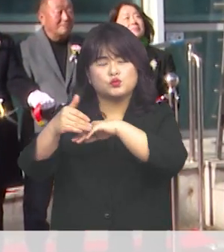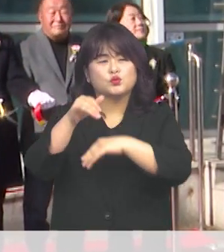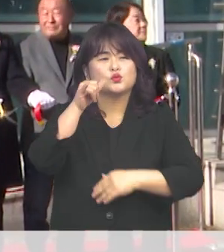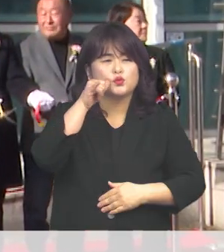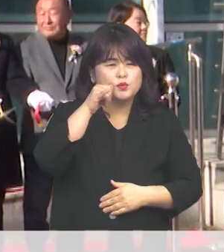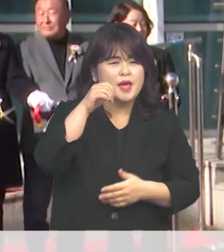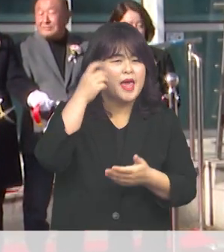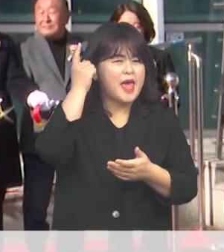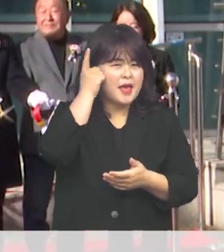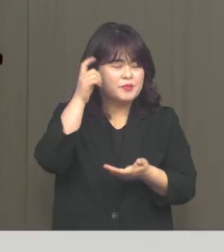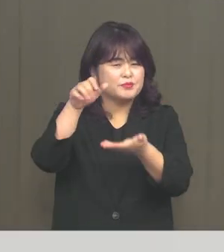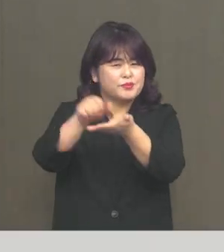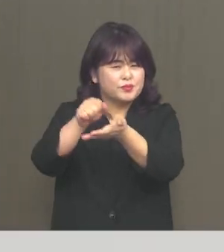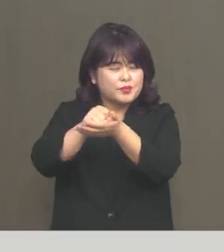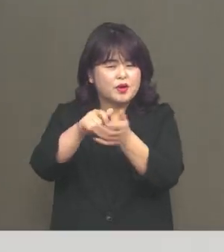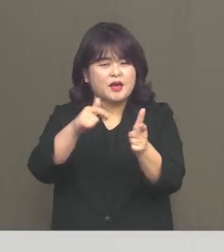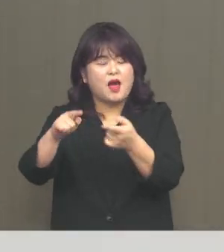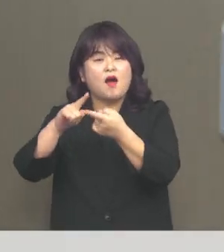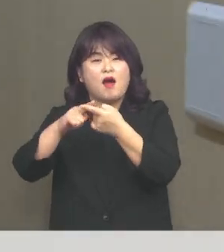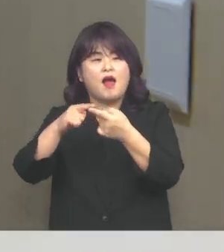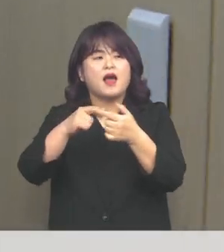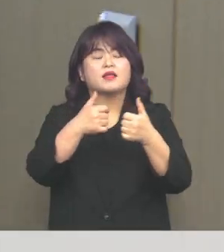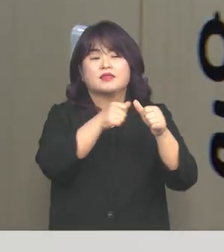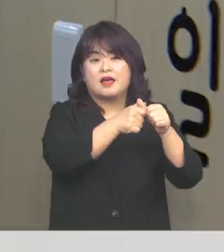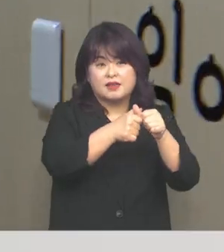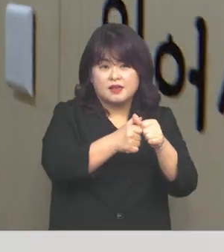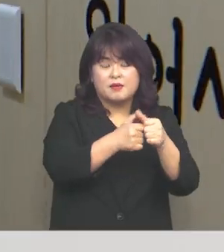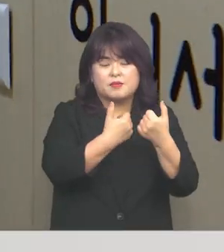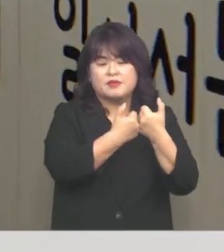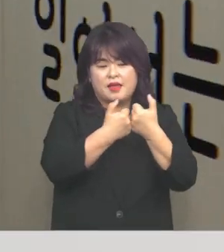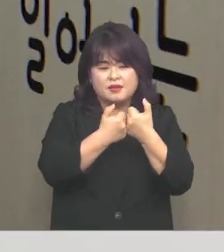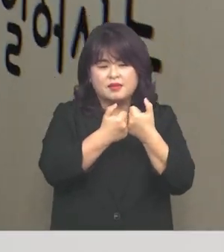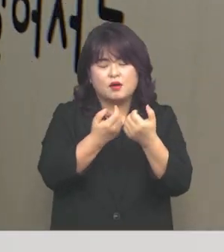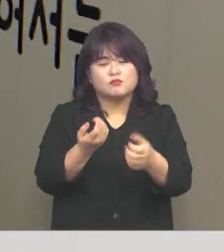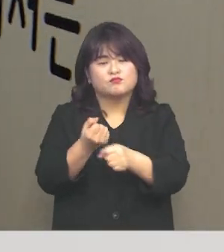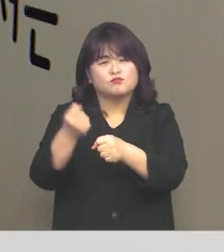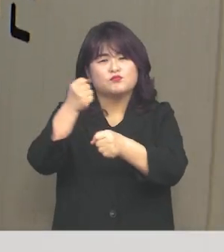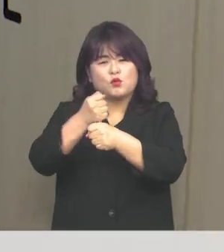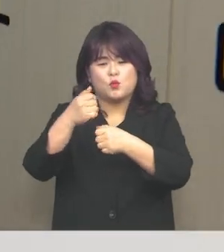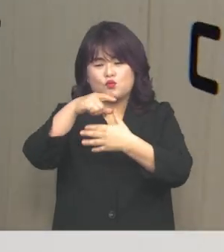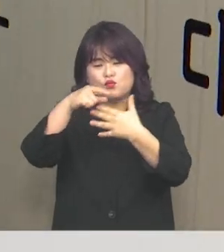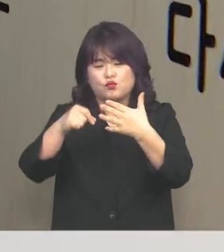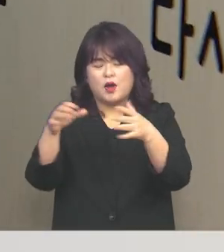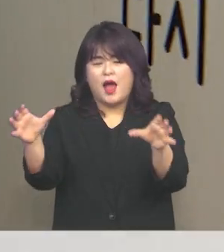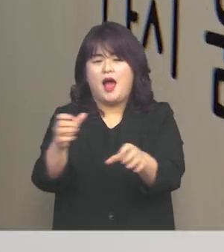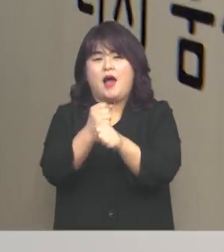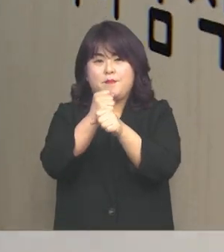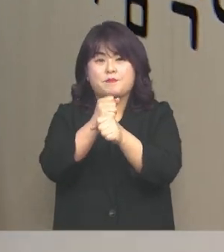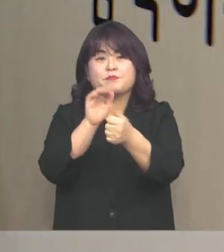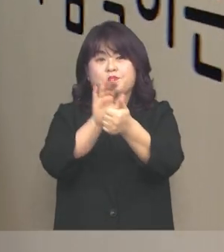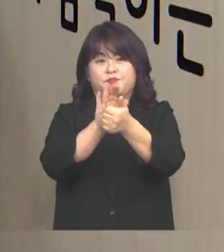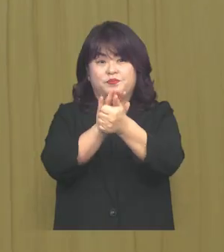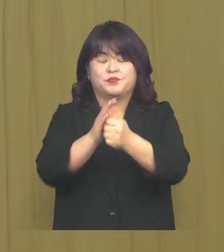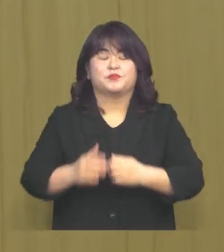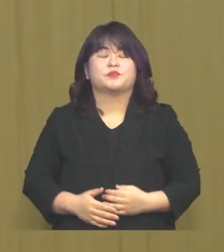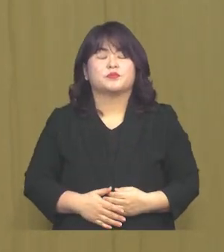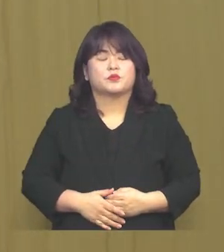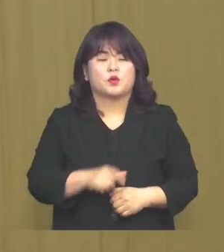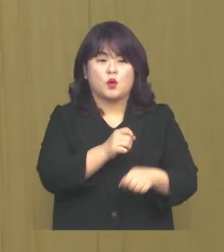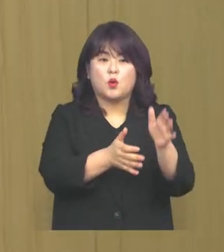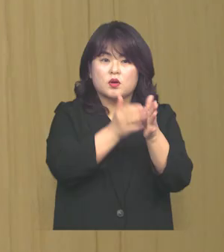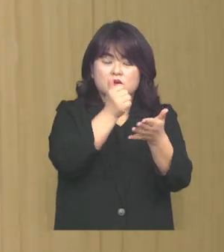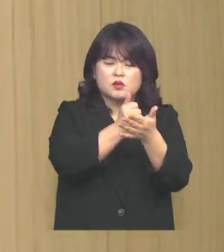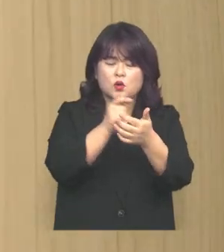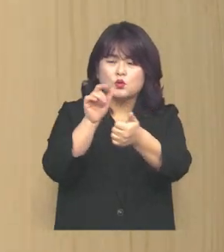스마트폰 중독 등 문제를 예방부터 상담, 치료 연계, 재활 회복 프로그램까지 통합 지원합니다.